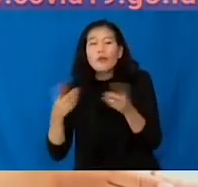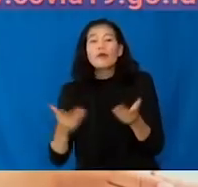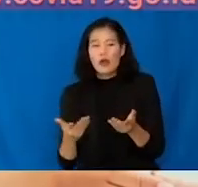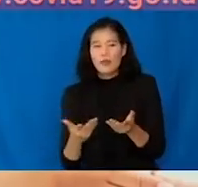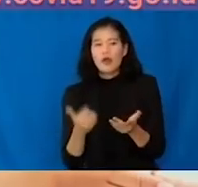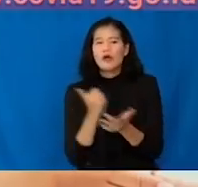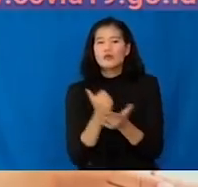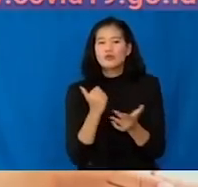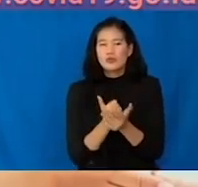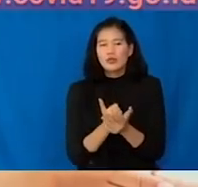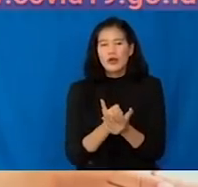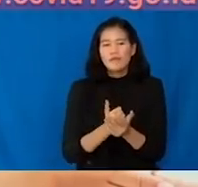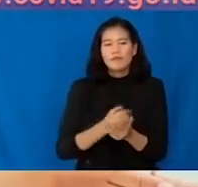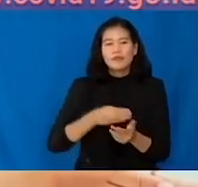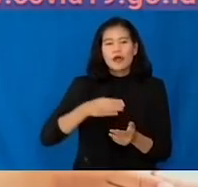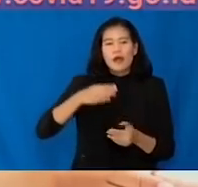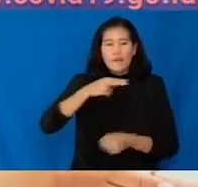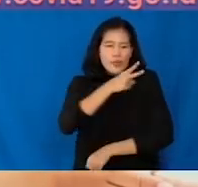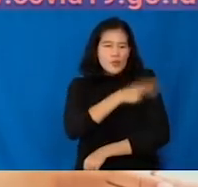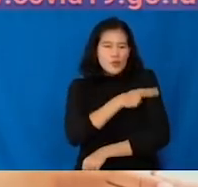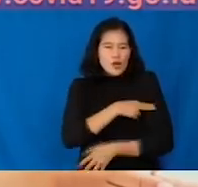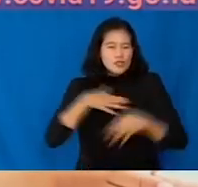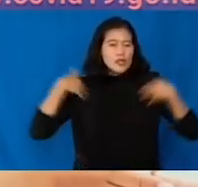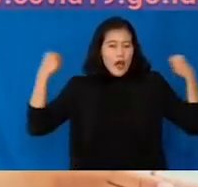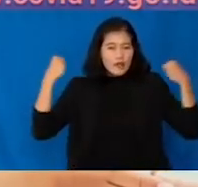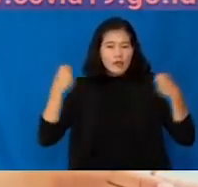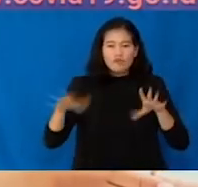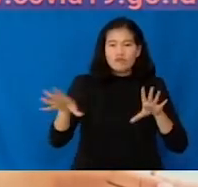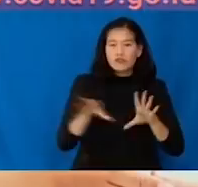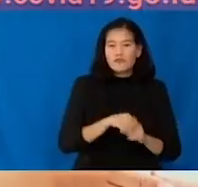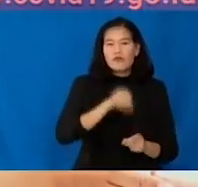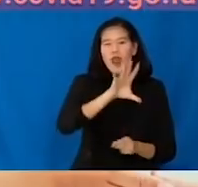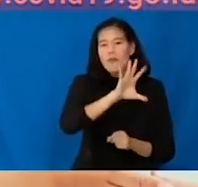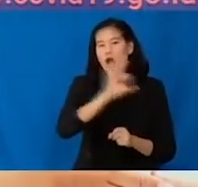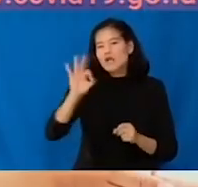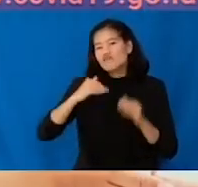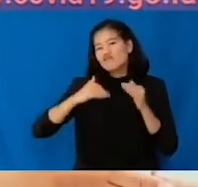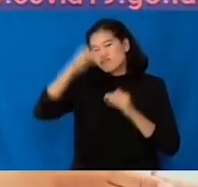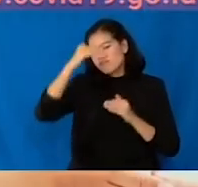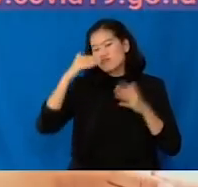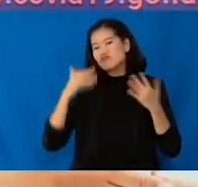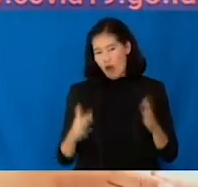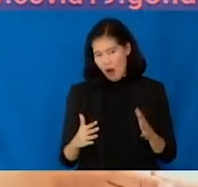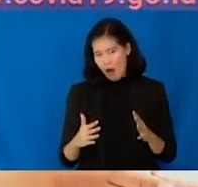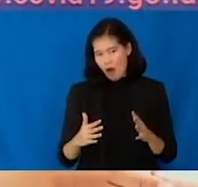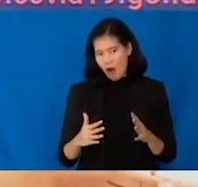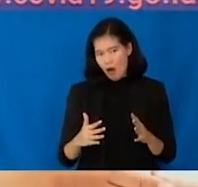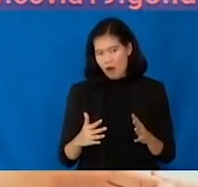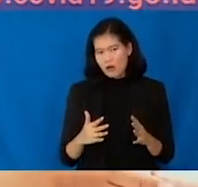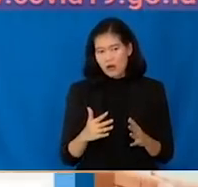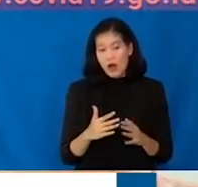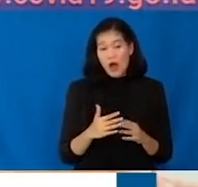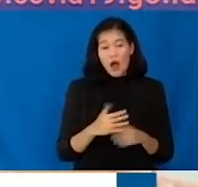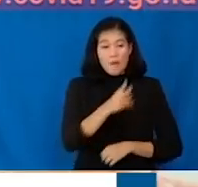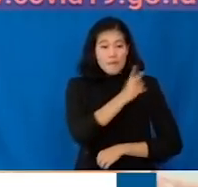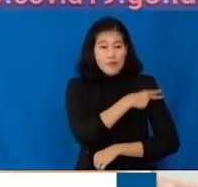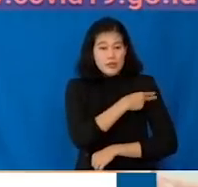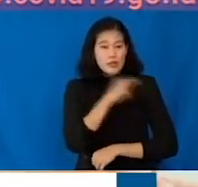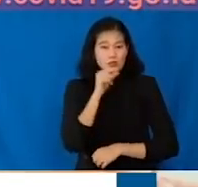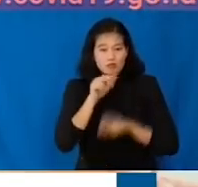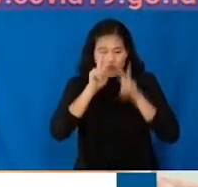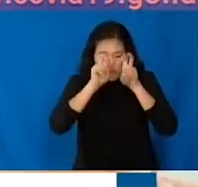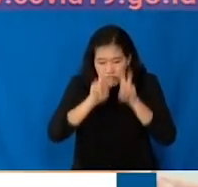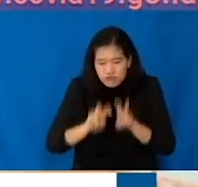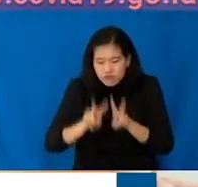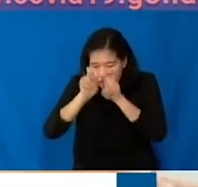5000 petugas kesehatan yang terjun di tengah-tengah masyarakat untuk melakukan penyelidikan